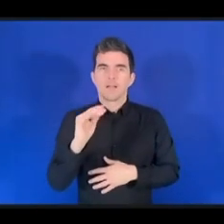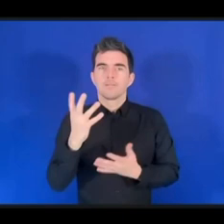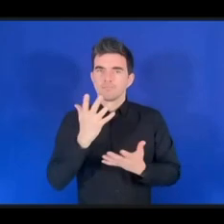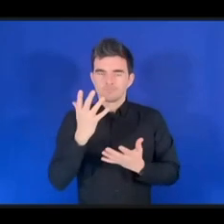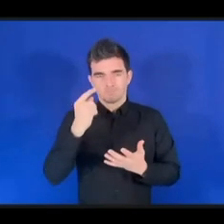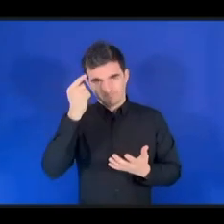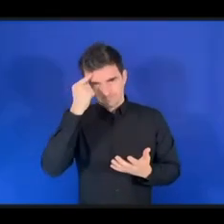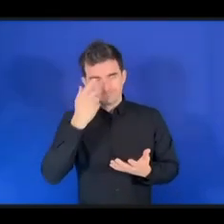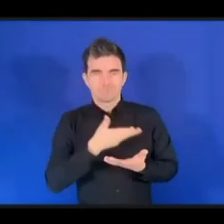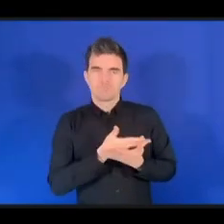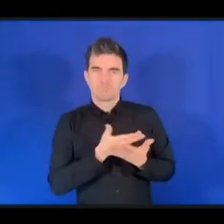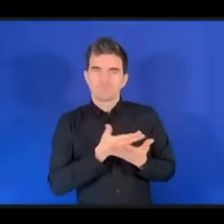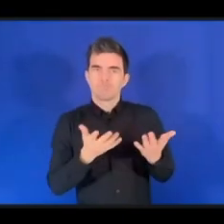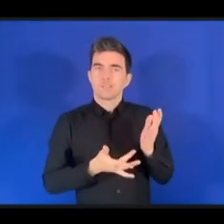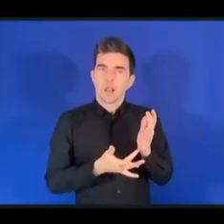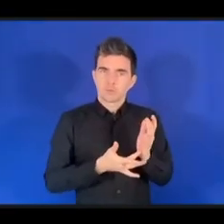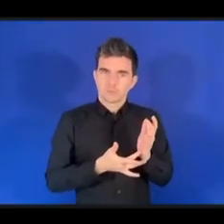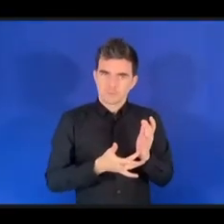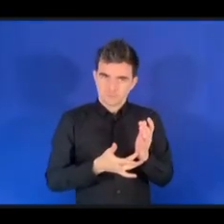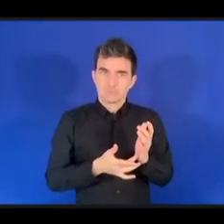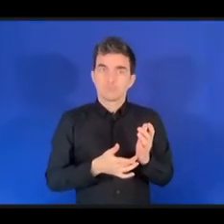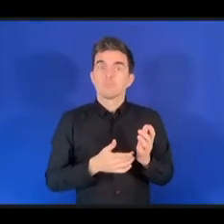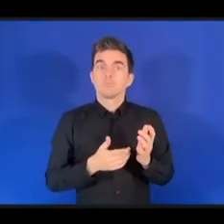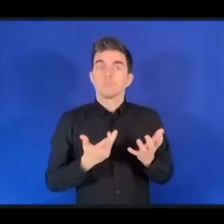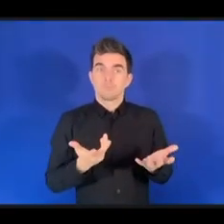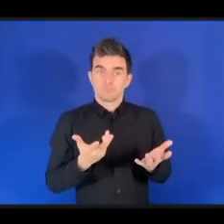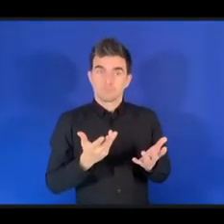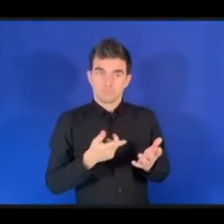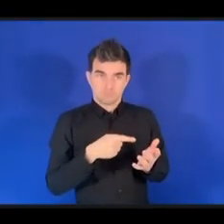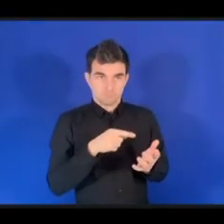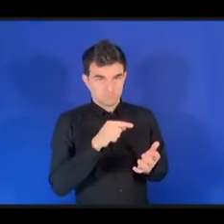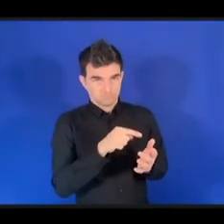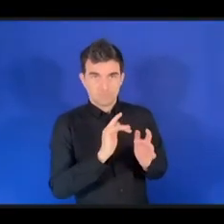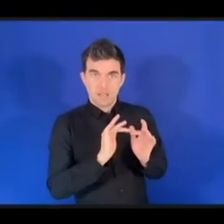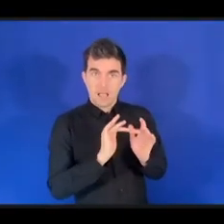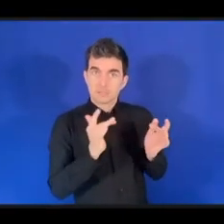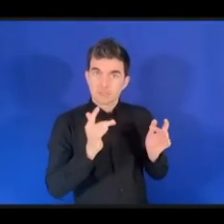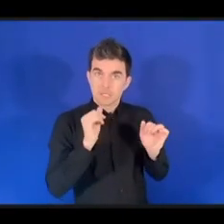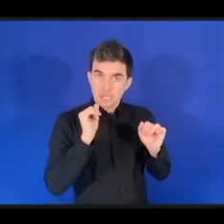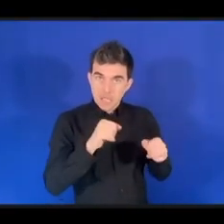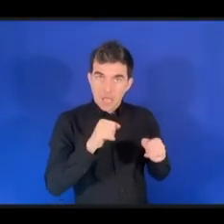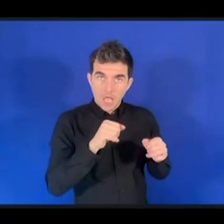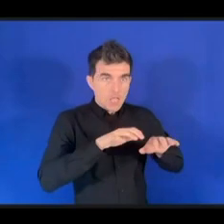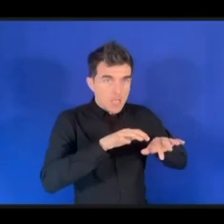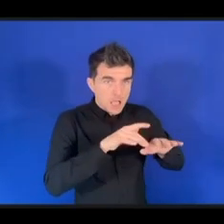也请大家呢能够品尝我们的清酒，